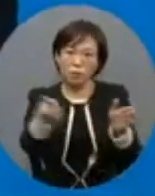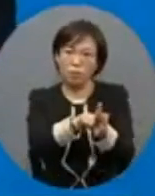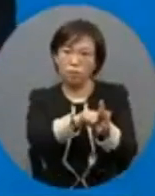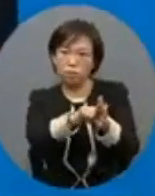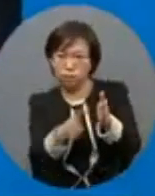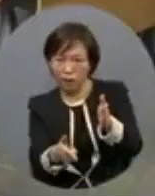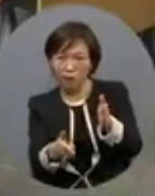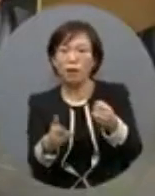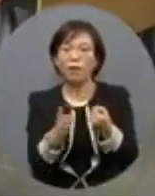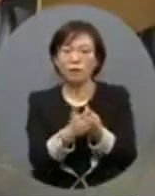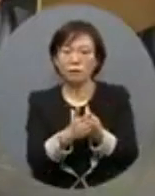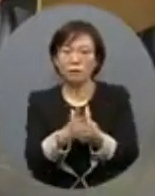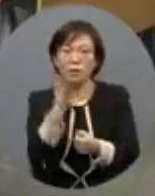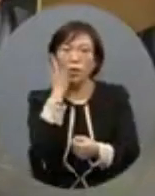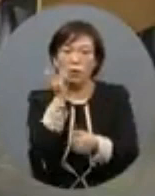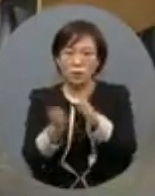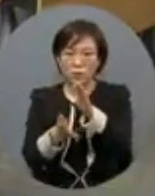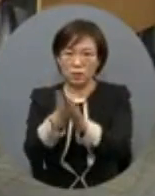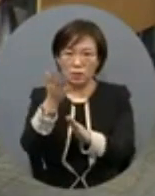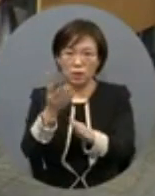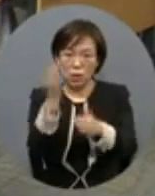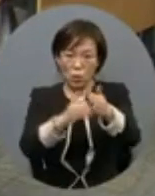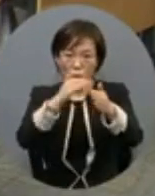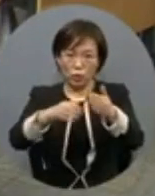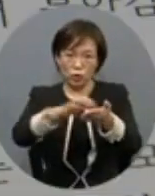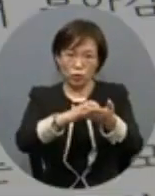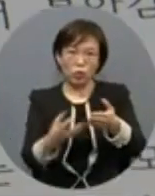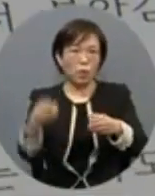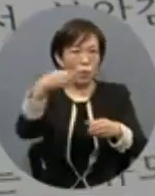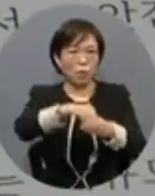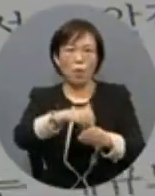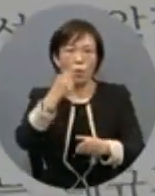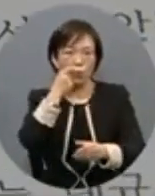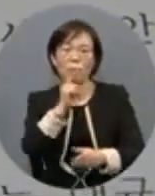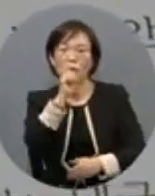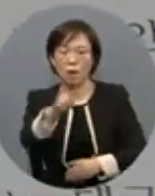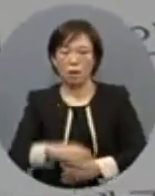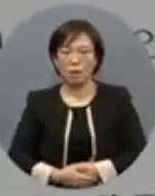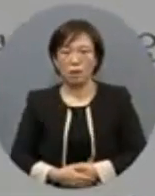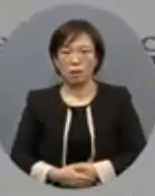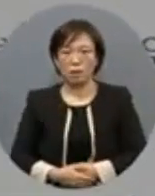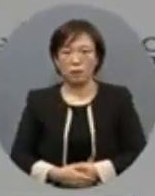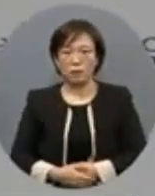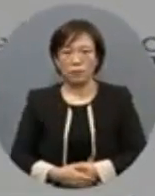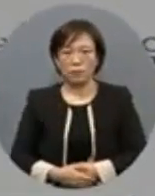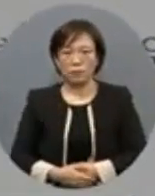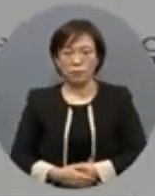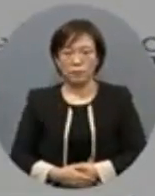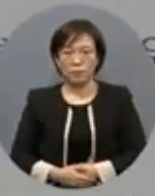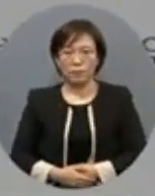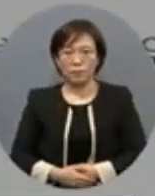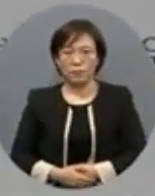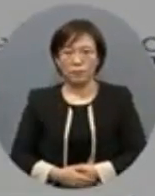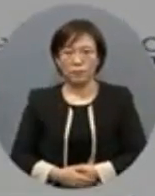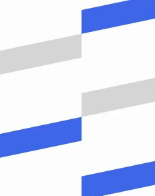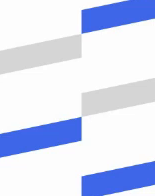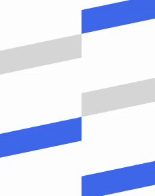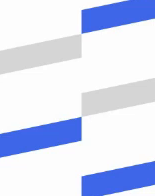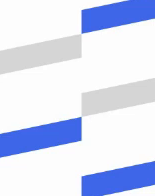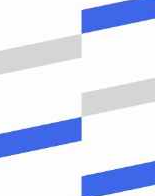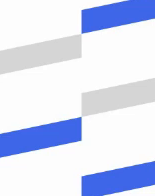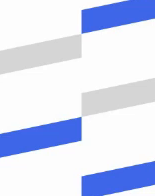떨어지기 때문에 울산시에 공식 통계에는 포함 시키지 않겠다고 밝혔습니다 mbc 뉴스 유정 입니다